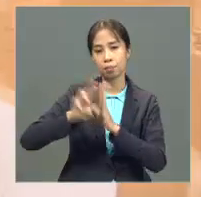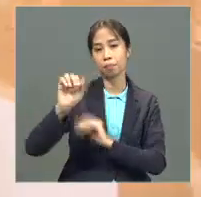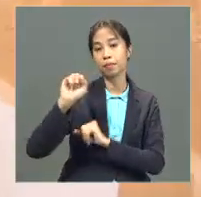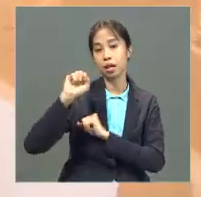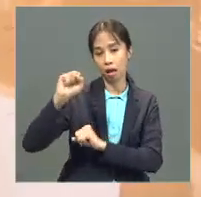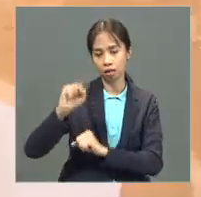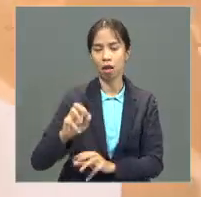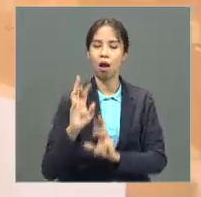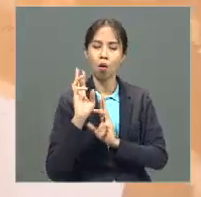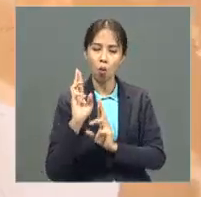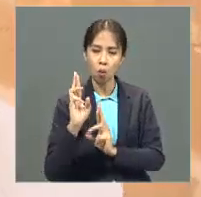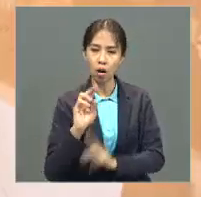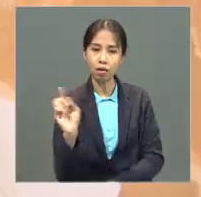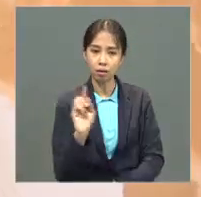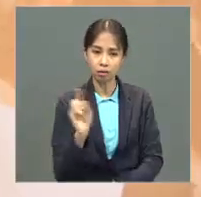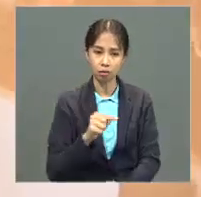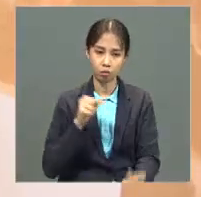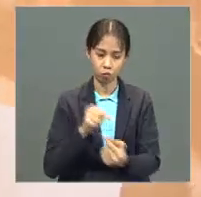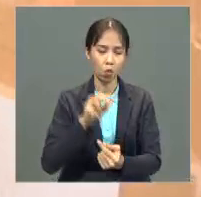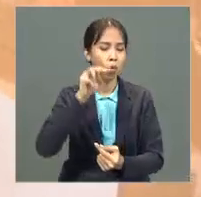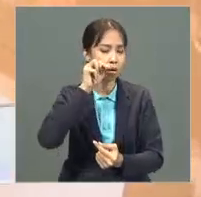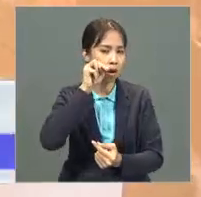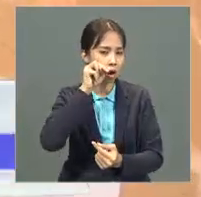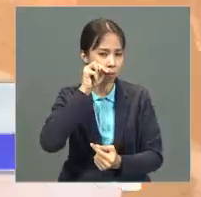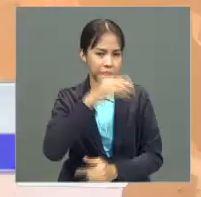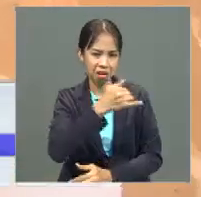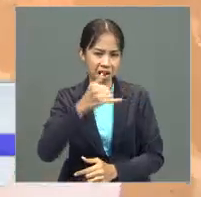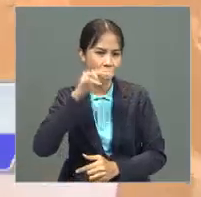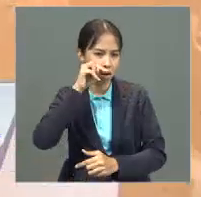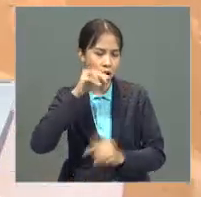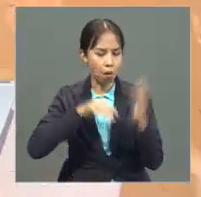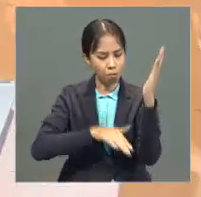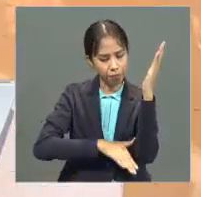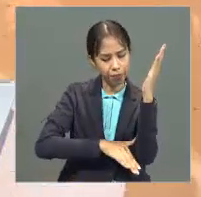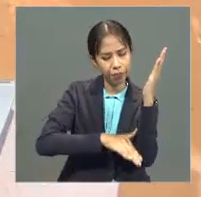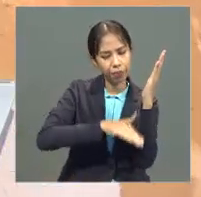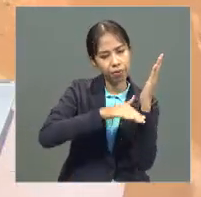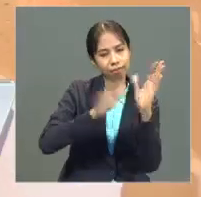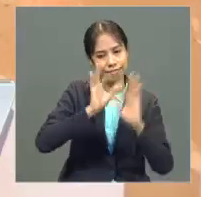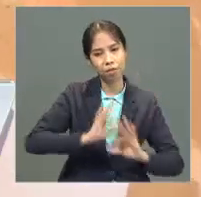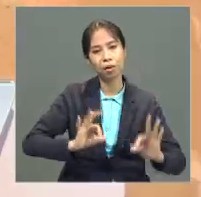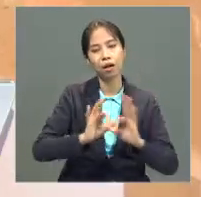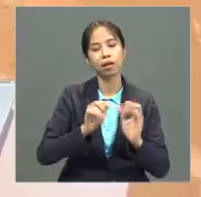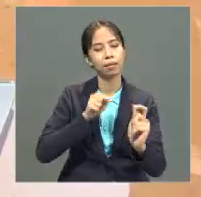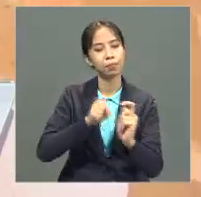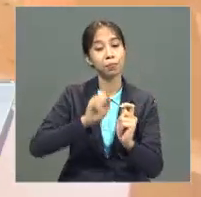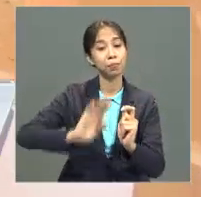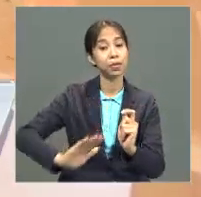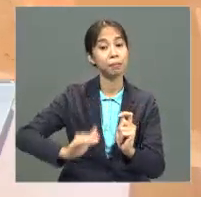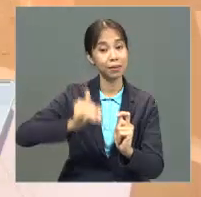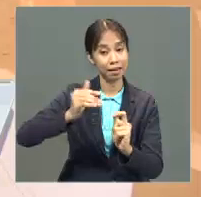ให้ต้องระวังเรื่องของปริมาณน้ำที่จะเพิ่มมากขึ้นโดยเฉพาะในพื้นที่อำเภอเมืองนะครับตอนนี้ท